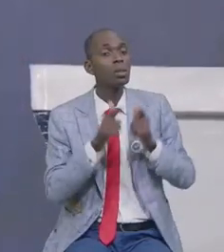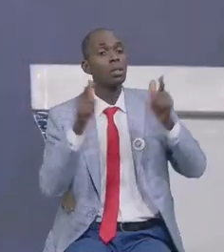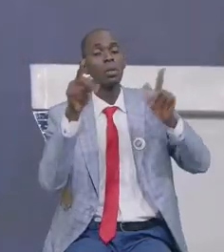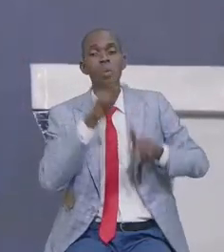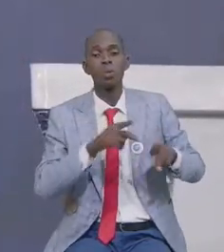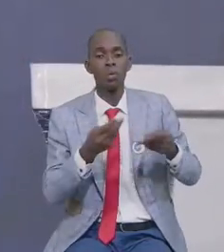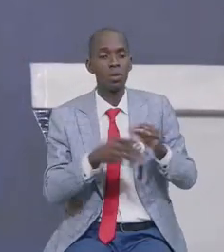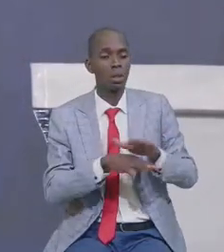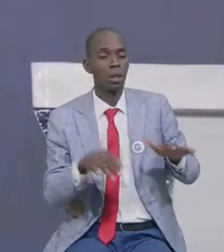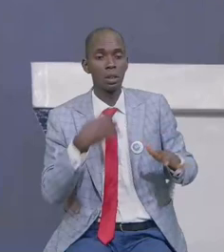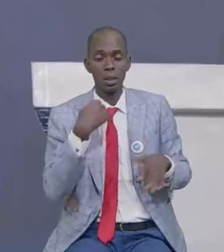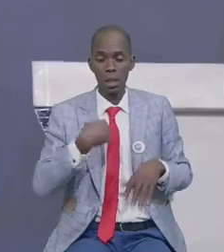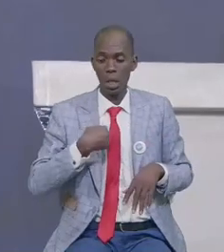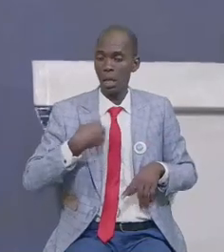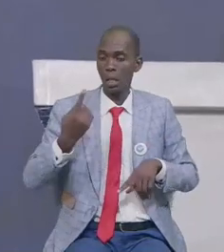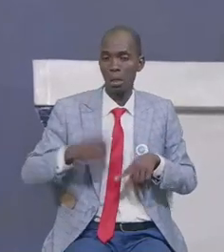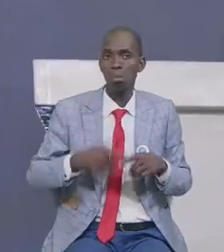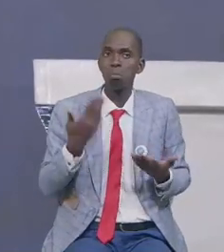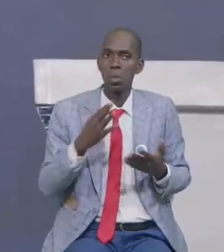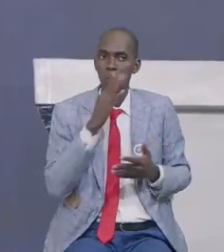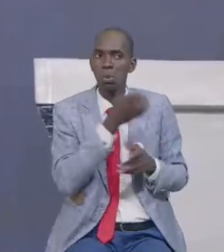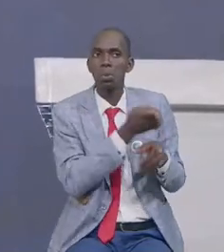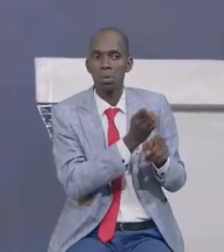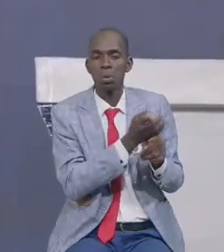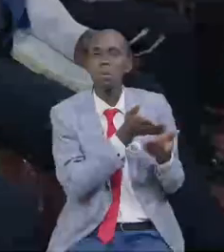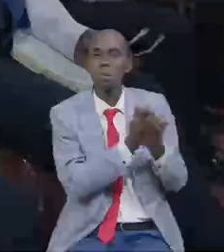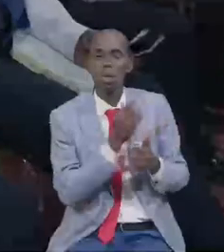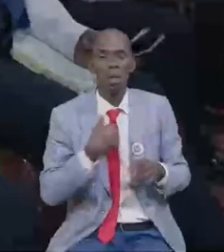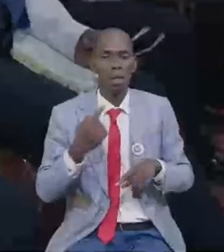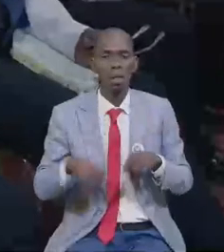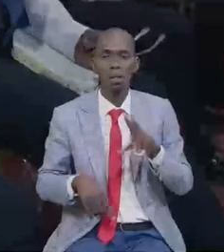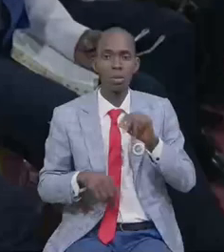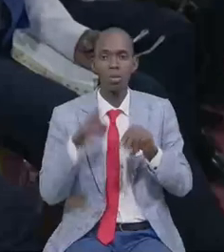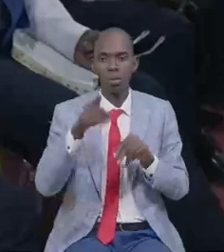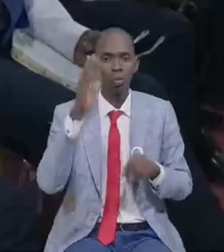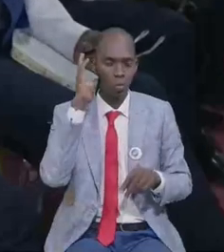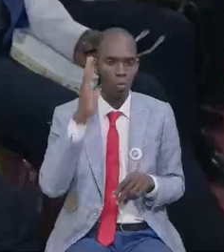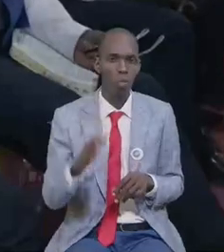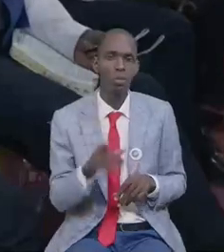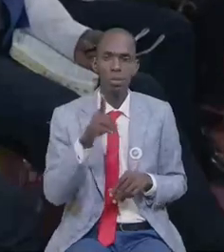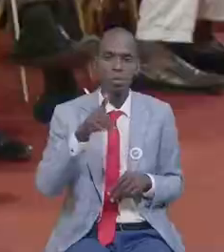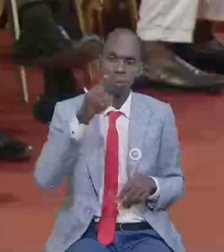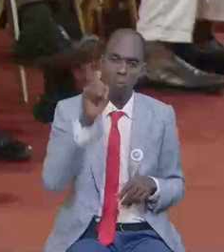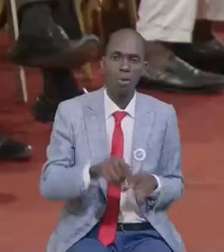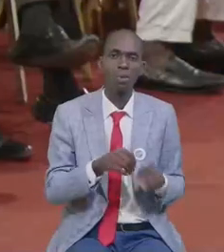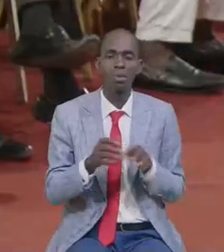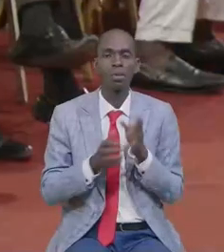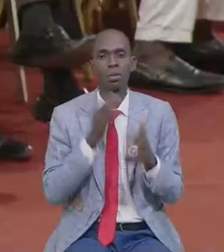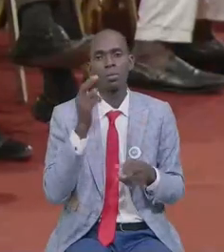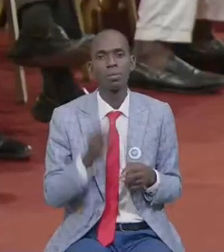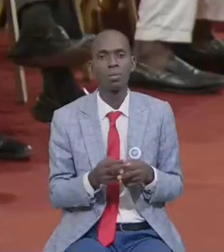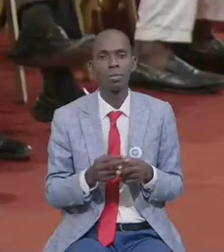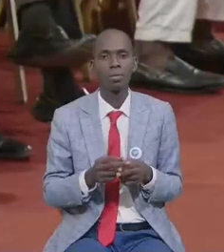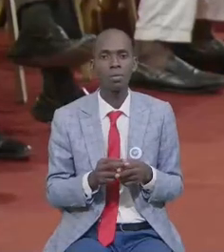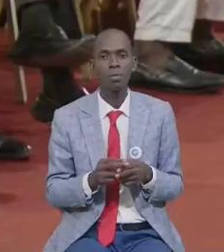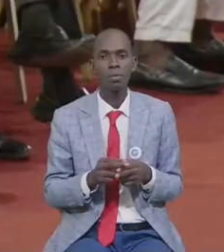pas. Ah, moi aussi peut-être je ne peux pas. Tu le feras. Je dois. Qui va